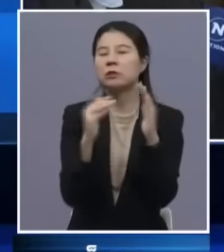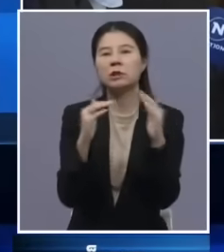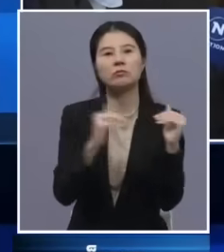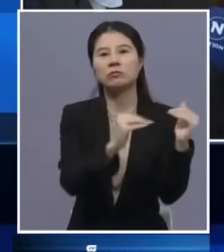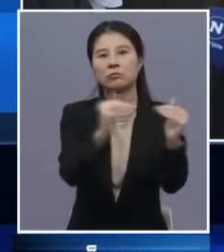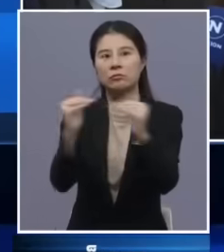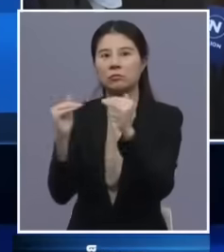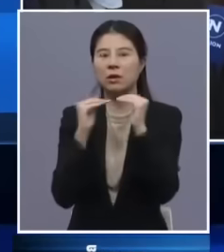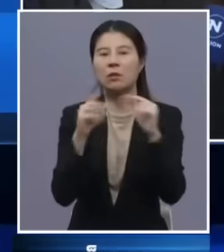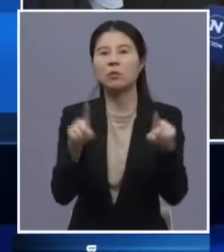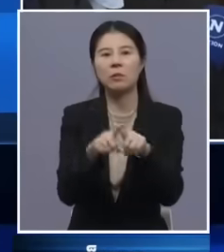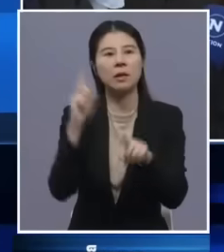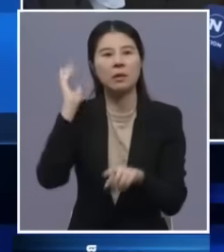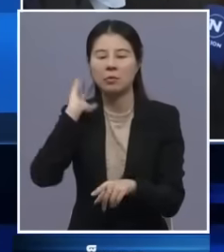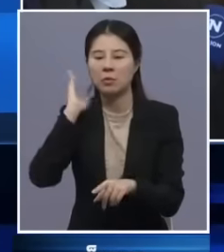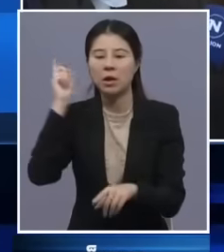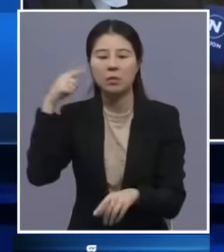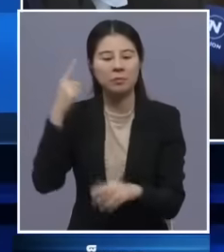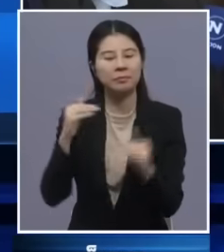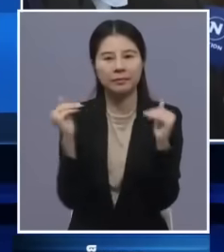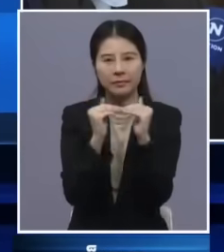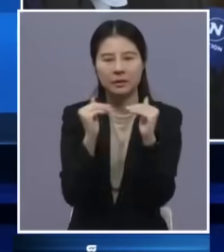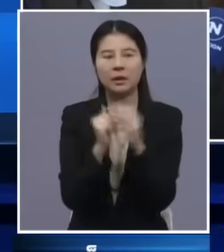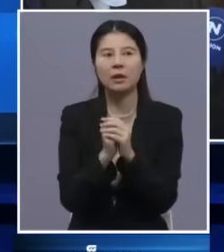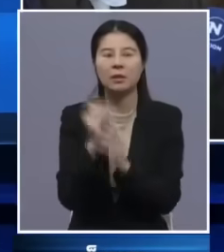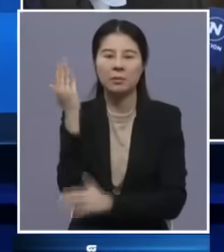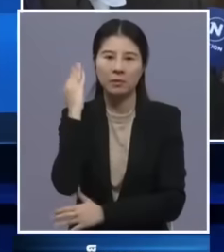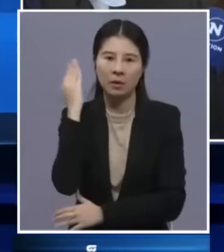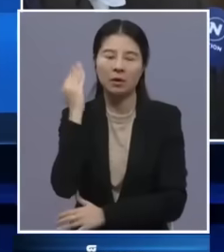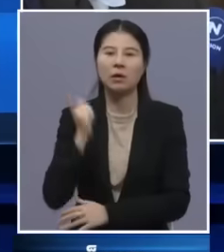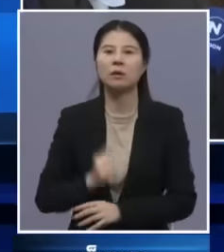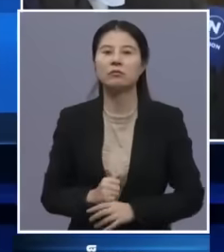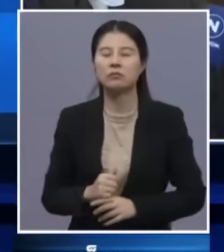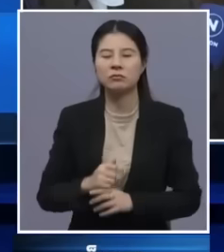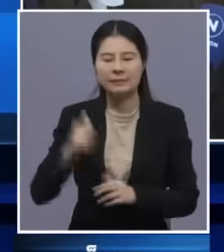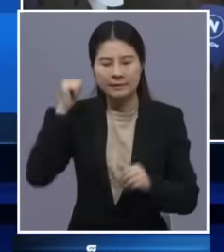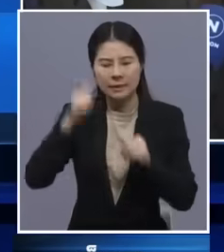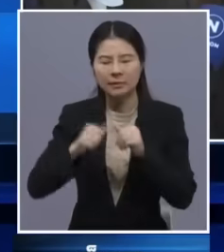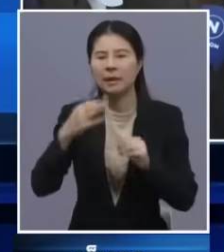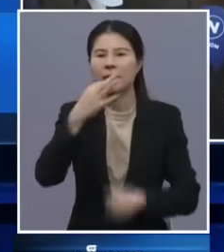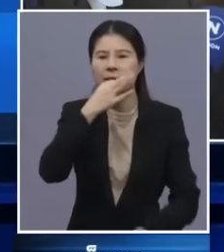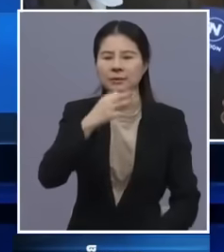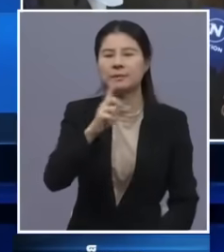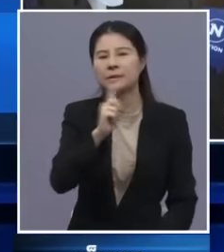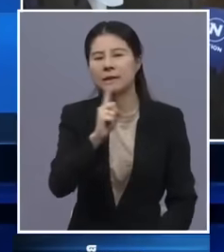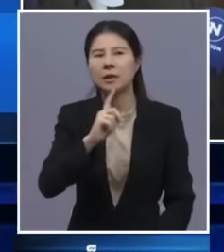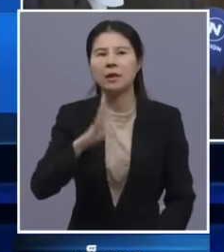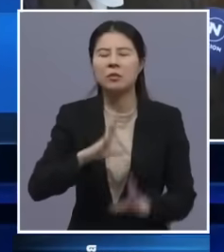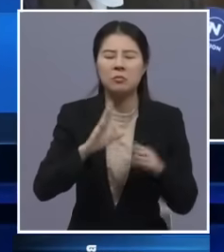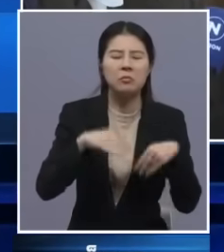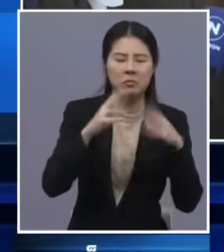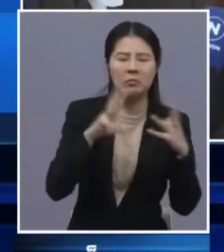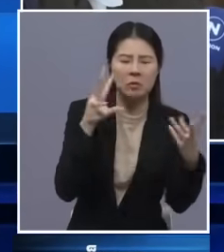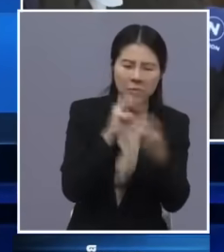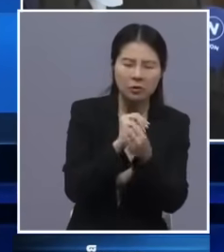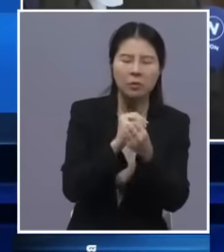งมองด้วยนะคะว่าก่อนหน้านี้ภาพจำของคนไทยในอดีตเนี่ยจะมองว่าอาชีพนั้นอาชีพนี้เหมาะกับเพศชายเท่านั้น